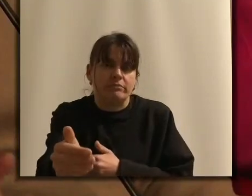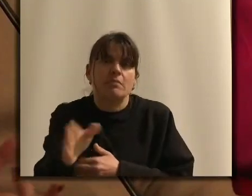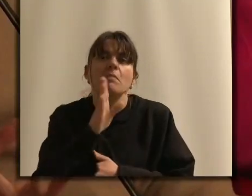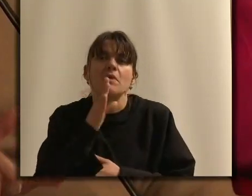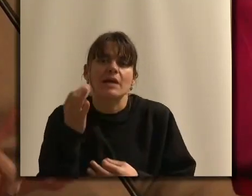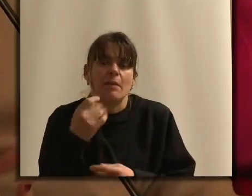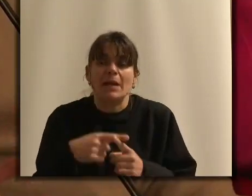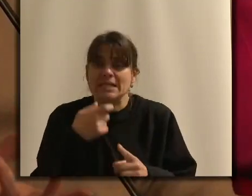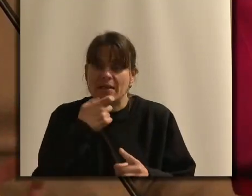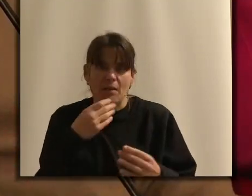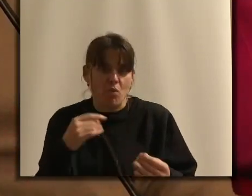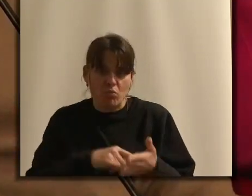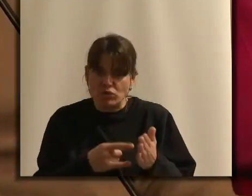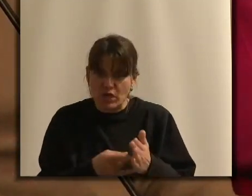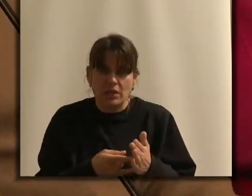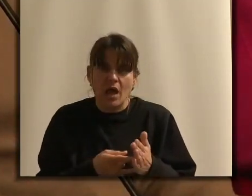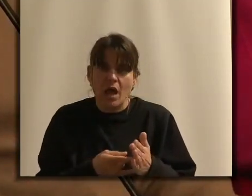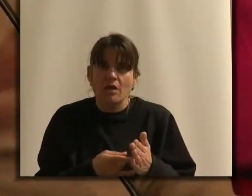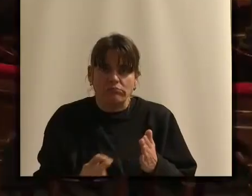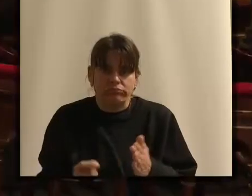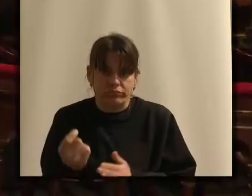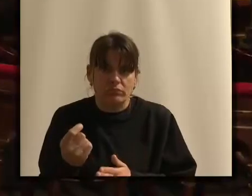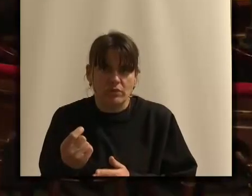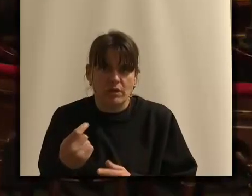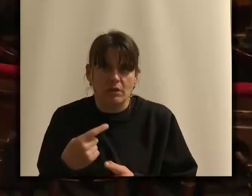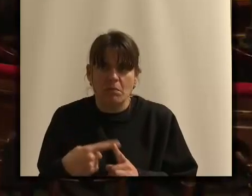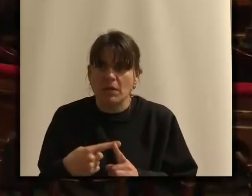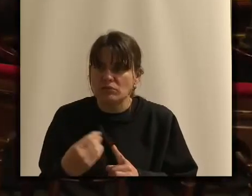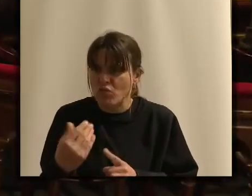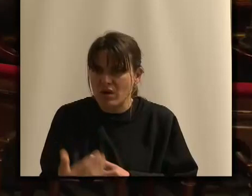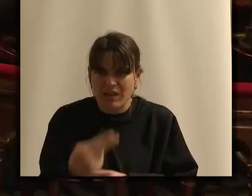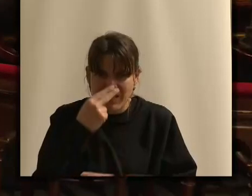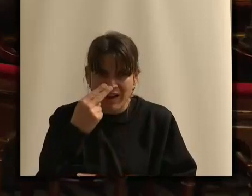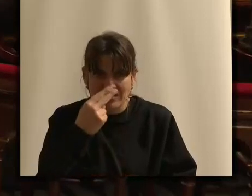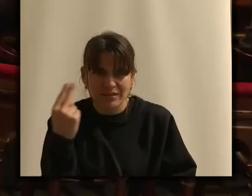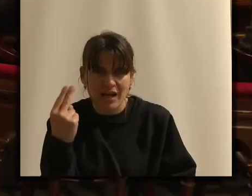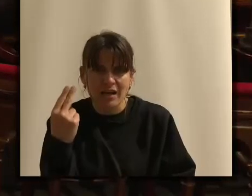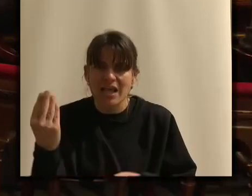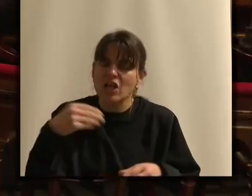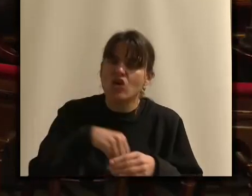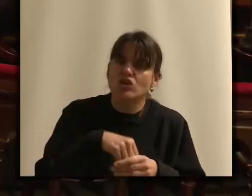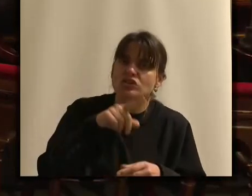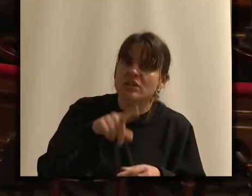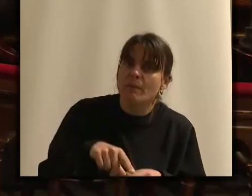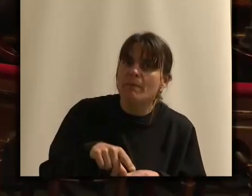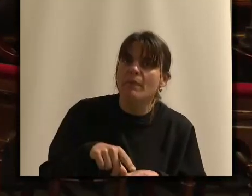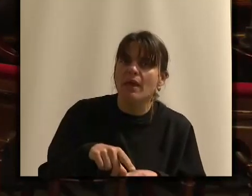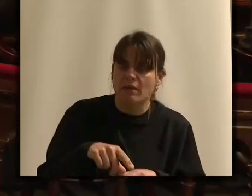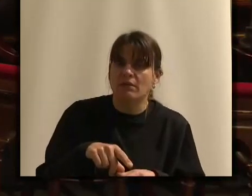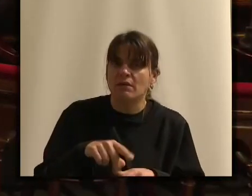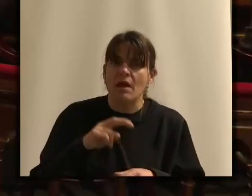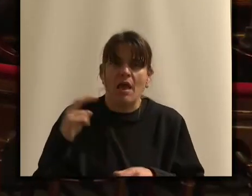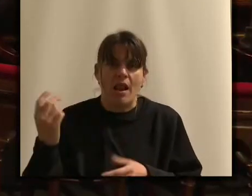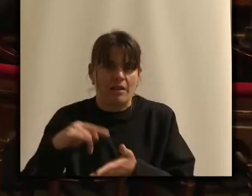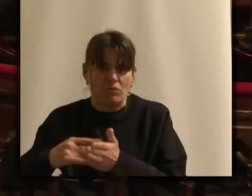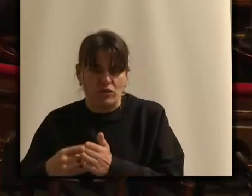tirés endavant aquest projecte, perquè ens sembla que és molt, molt interessant, molt important per apropar aquestes dues poblacions, inclòs el GURB, que també passava per allà al traçat.